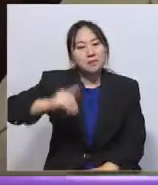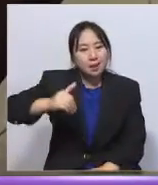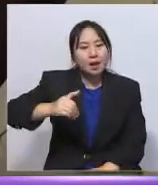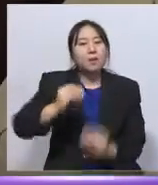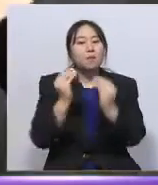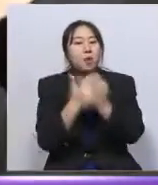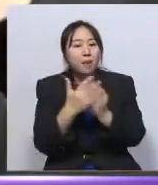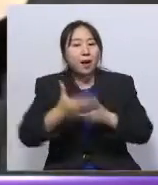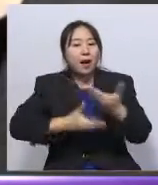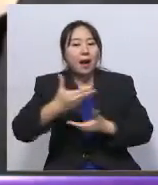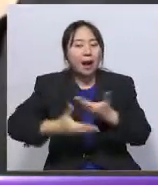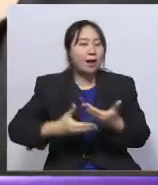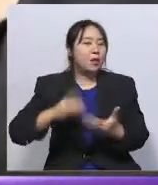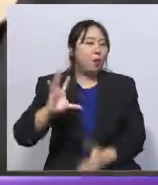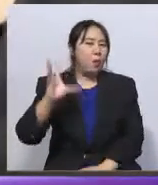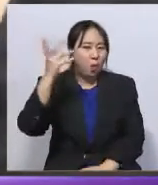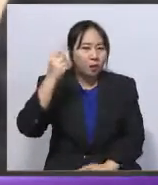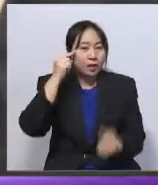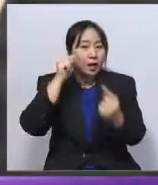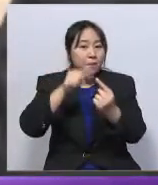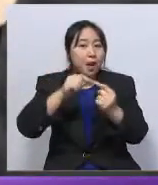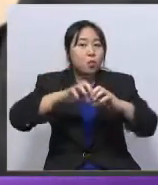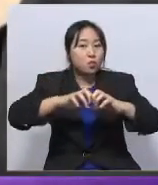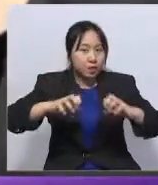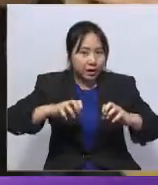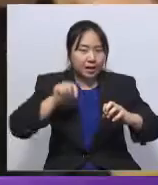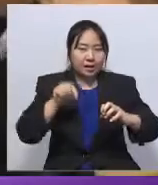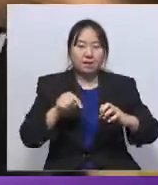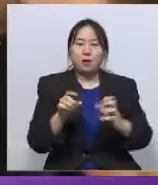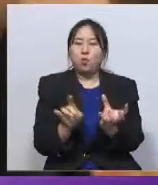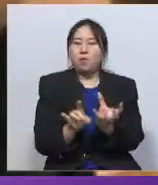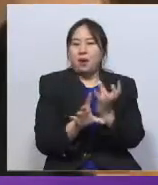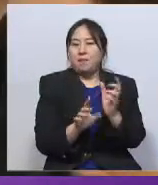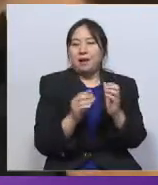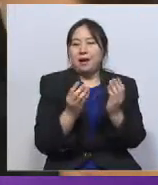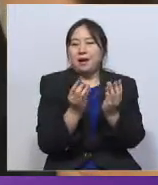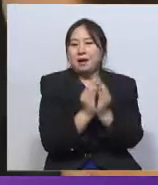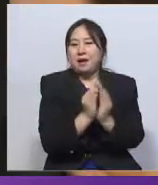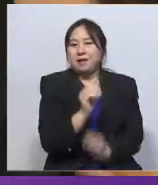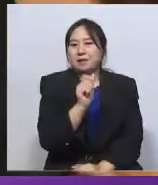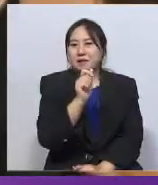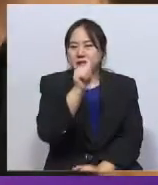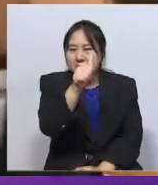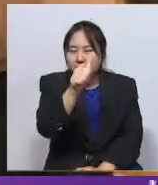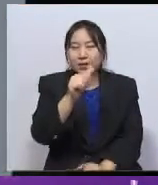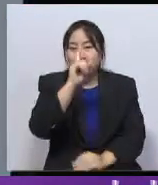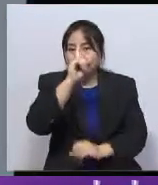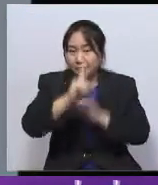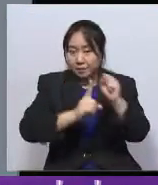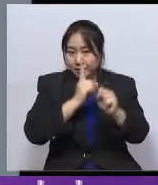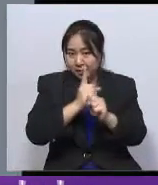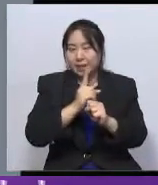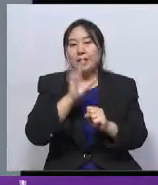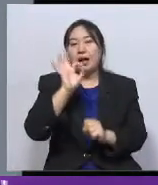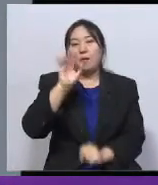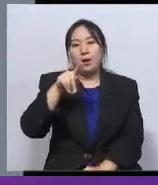ร้อนของโลกโดยตั้งเป้ายกระดับทุเรียนให้เป็นสินค้าเกรดพรีเมียมให้ได้ 9,100 ล้านตันภายในปีนี้เพื่อเ